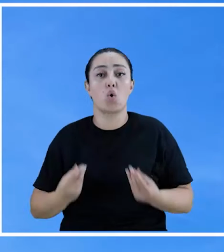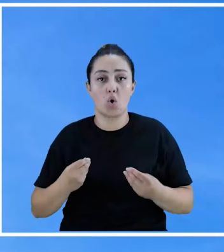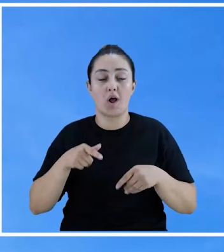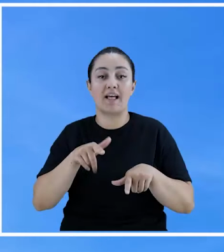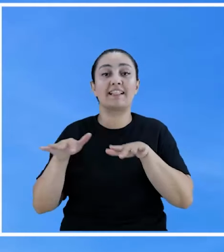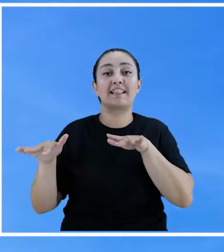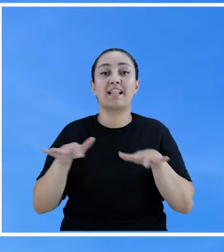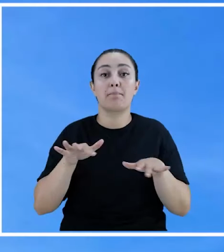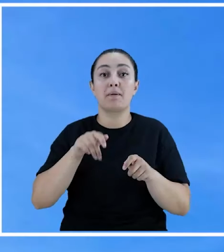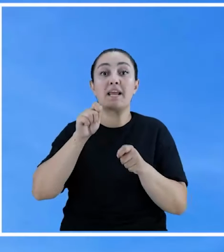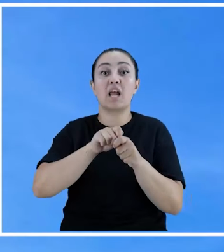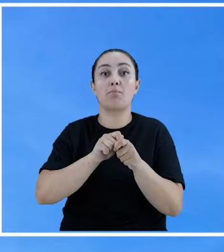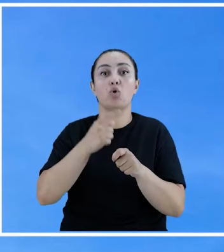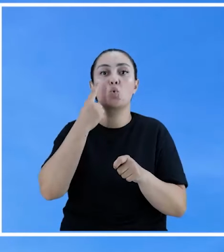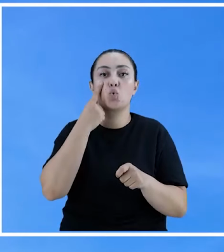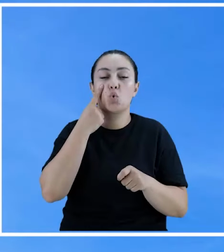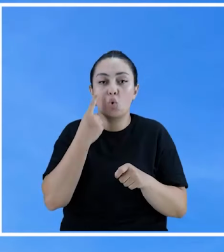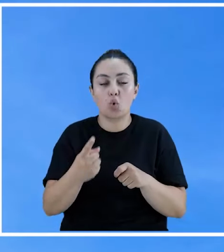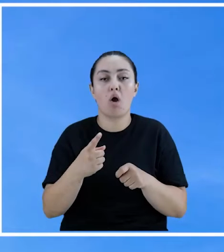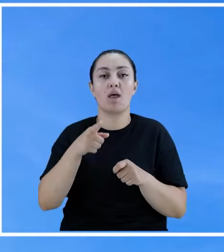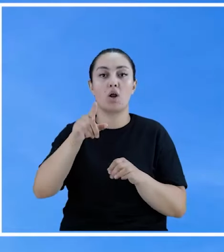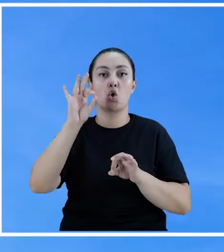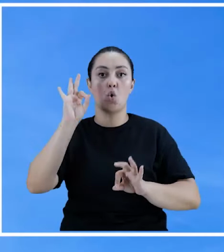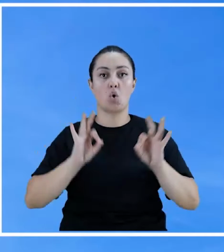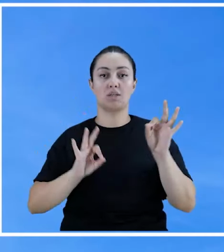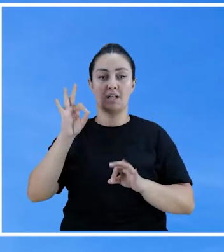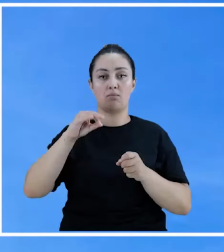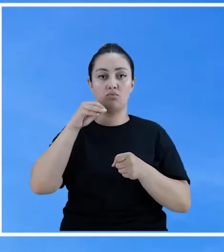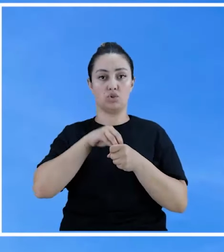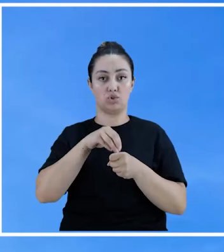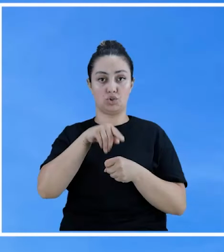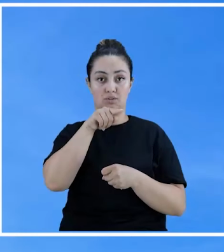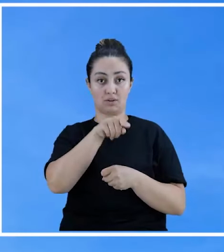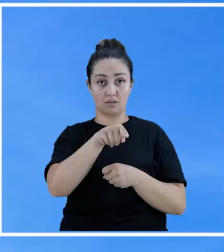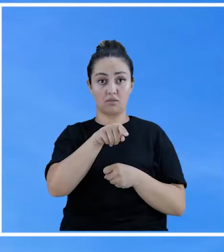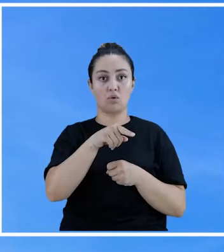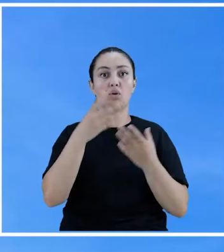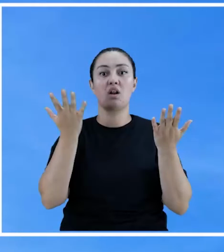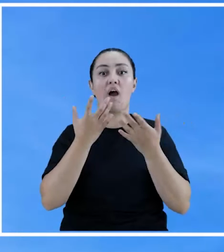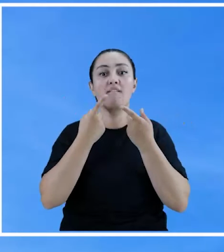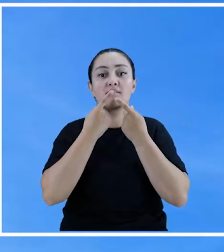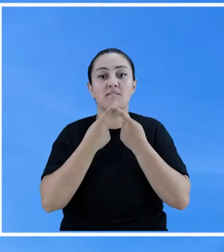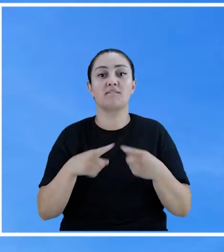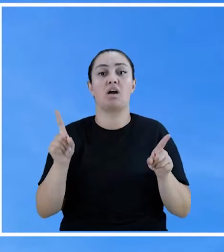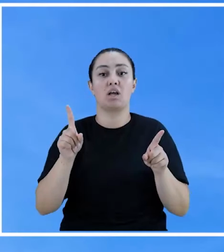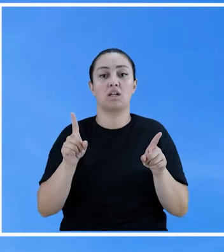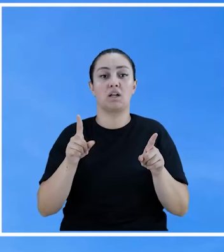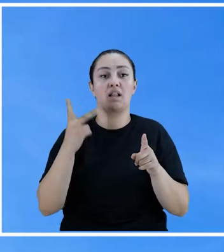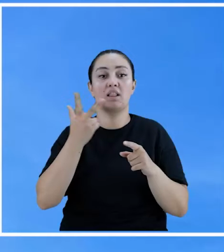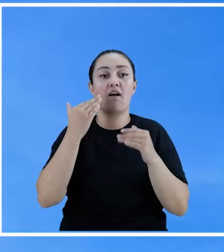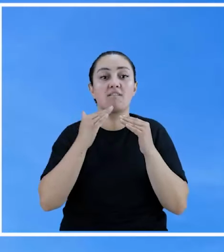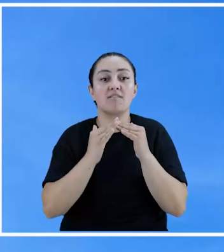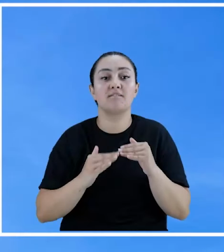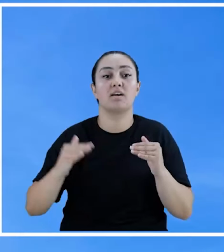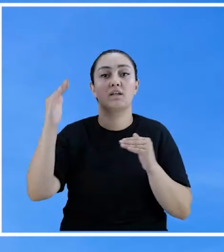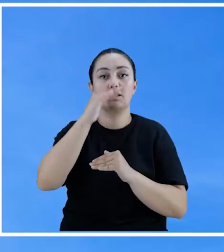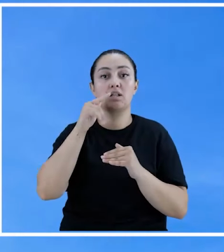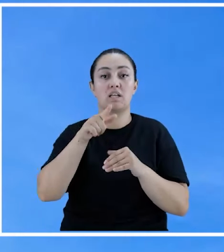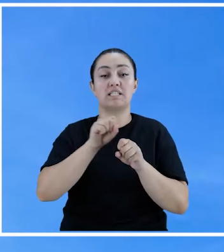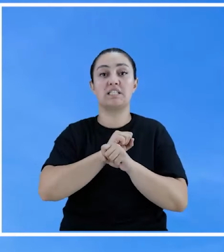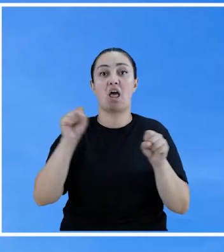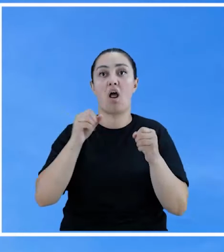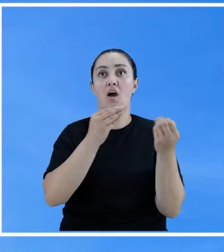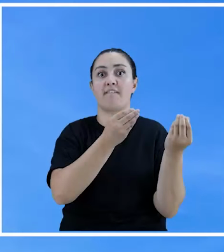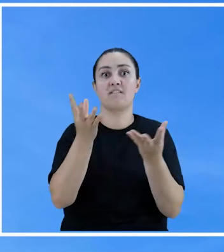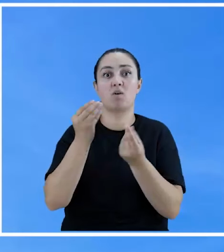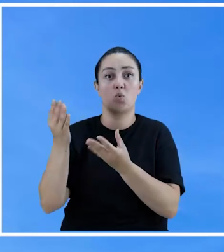yapıya aktarılırken yani yapıda gözlemlenirken iki yapıya da daha farklı, daha fazla yapı birbirlerine de